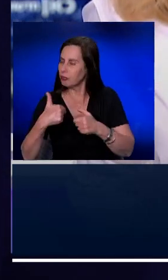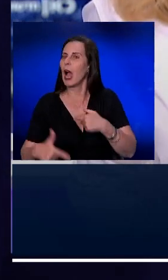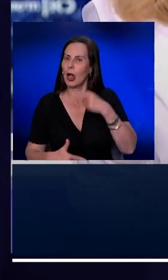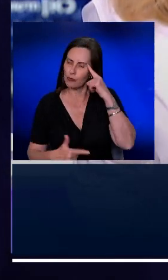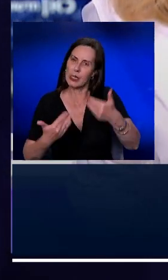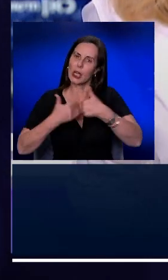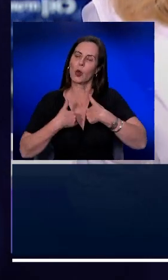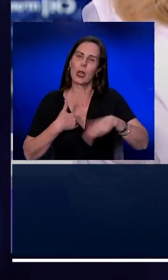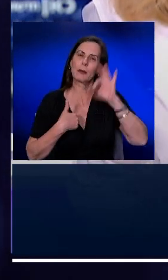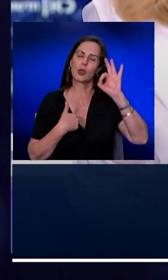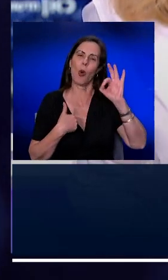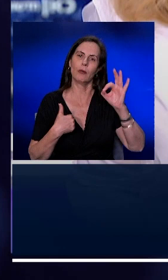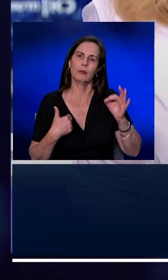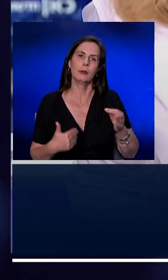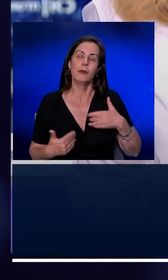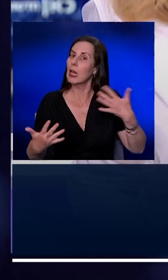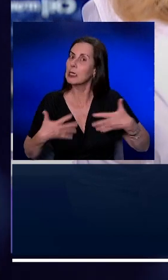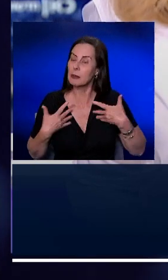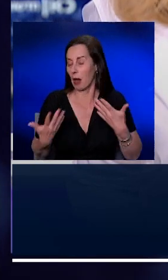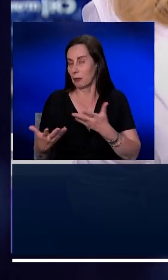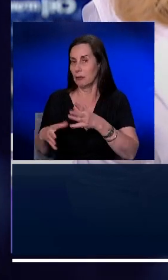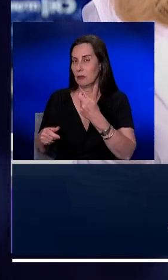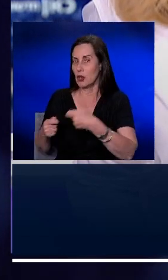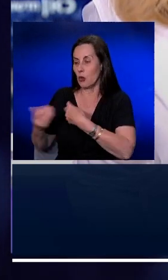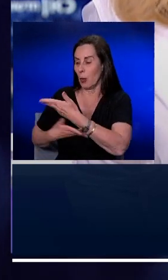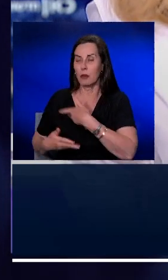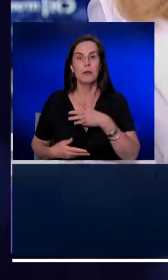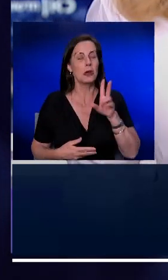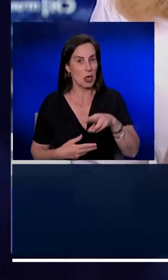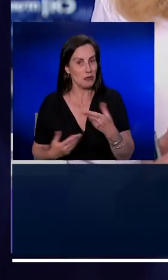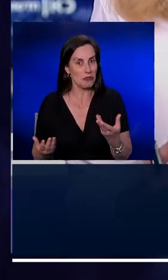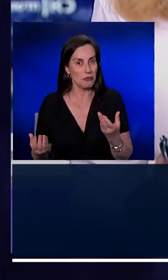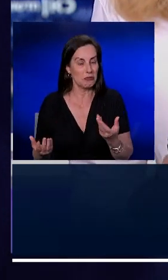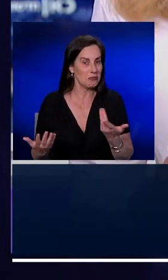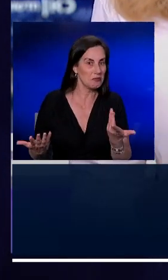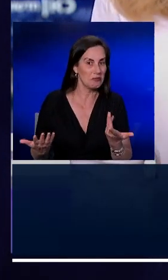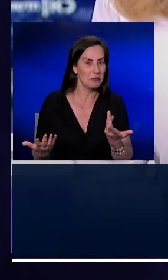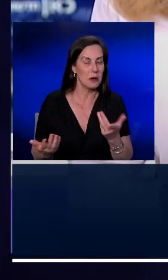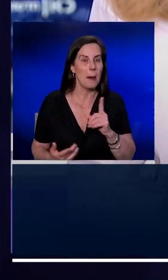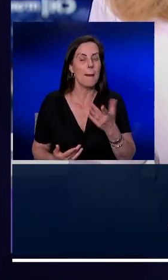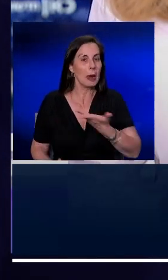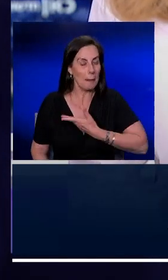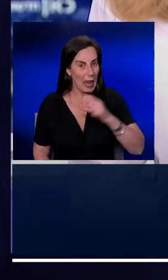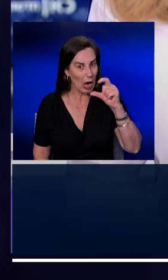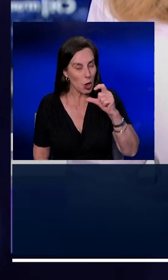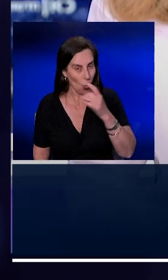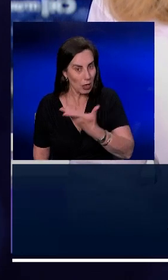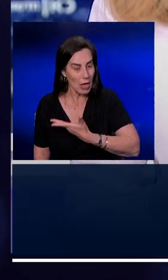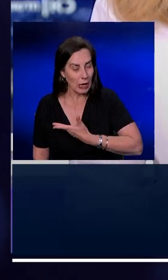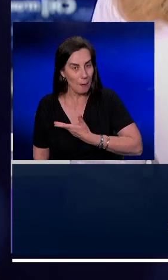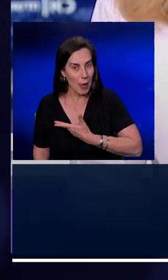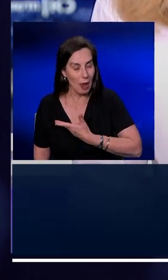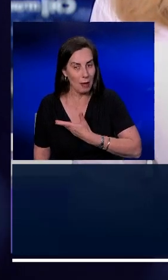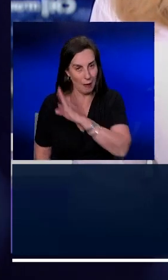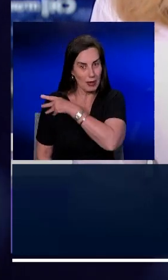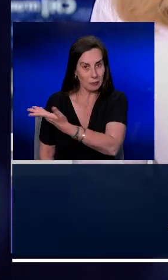יקל עלינו מאוד על העבודה, ואני אשמח מאוד אם זה יקרה. יש התקדמות במגעים לגבי הקליע, אם אנחנו מקבלים אותו בקרוב מהצד השני?